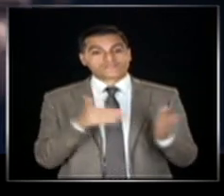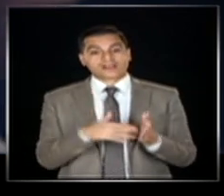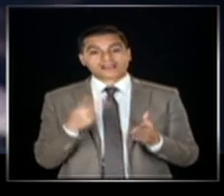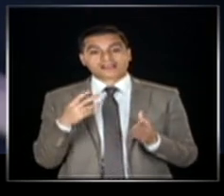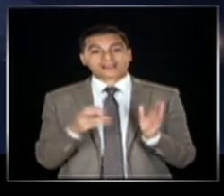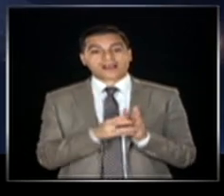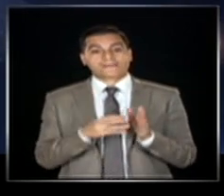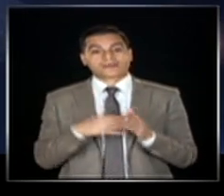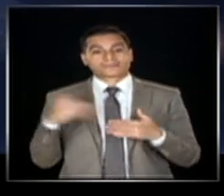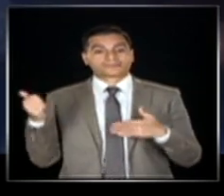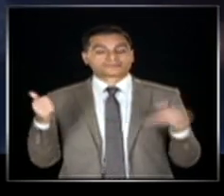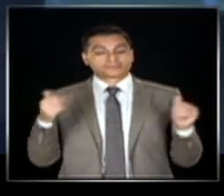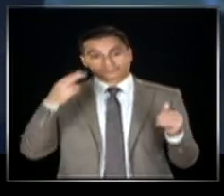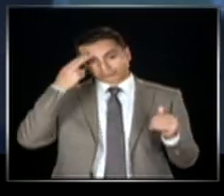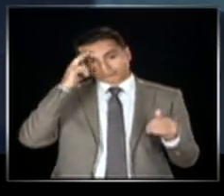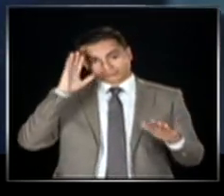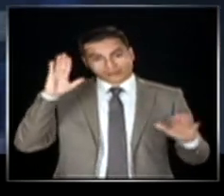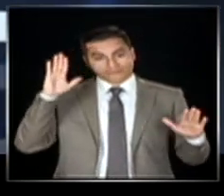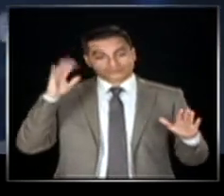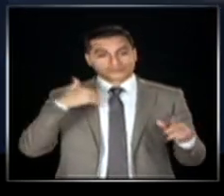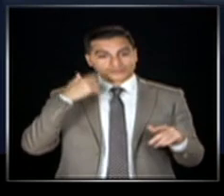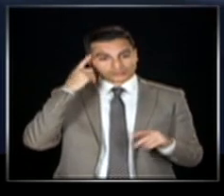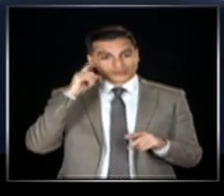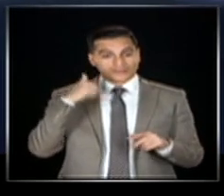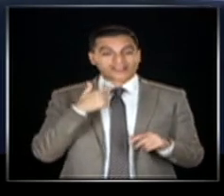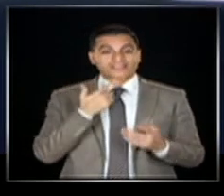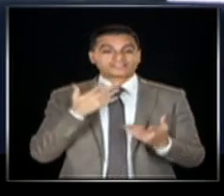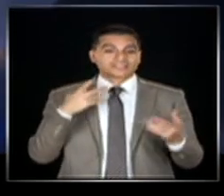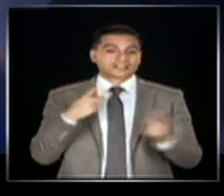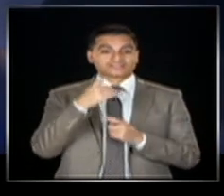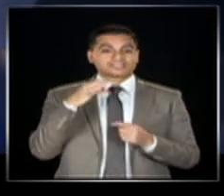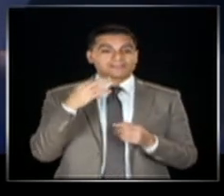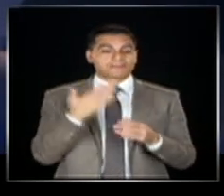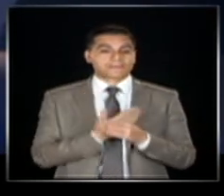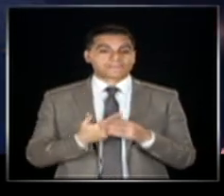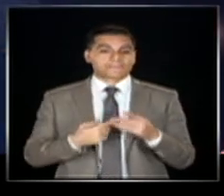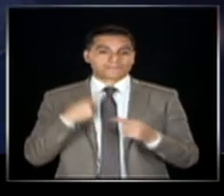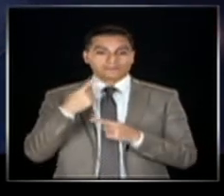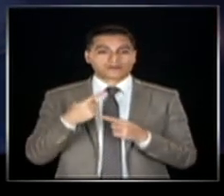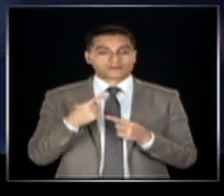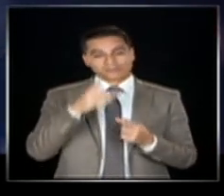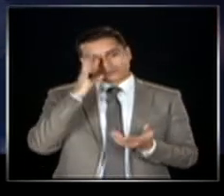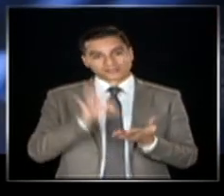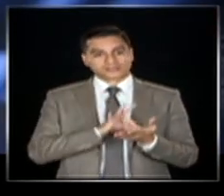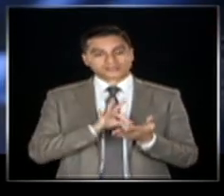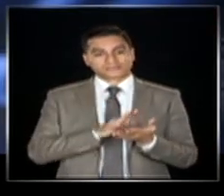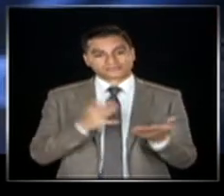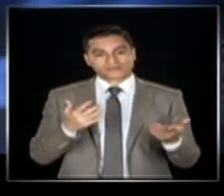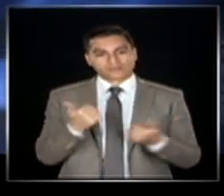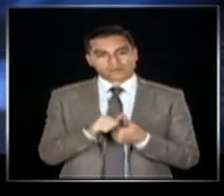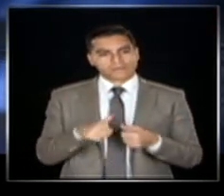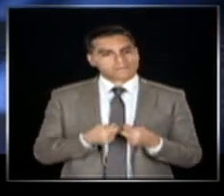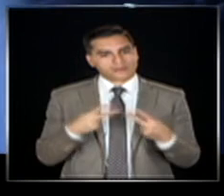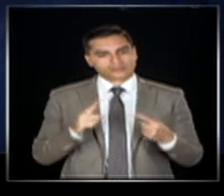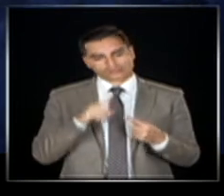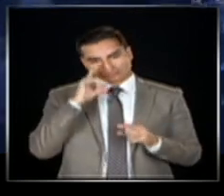البطوله. نفسي طبعا تكمل بان احنا نخطف الهدف الذهبي عشان ناخد ضربات الجزاء ونرجع تاني في الماتش، بس للاسف ربنا ما وفقناش، وبرده المباراه لسه ما انتهتش، ان شاء